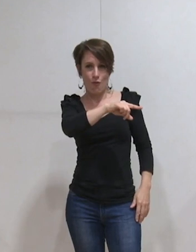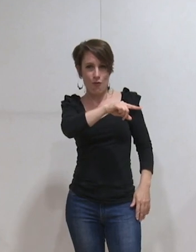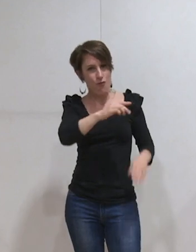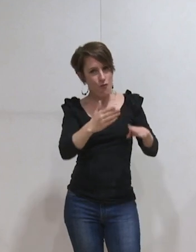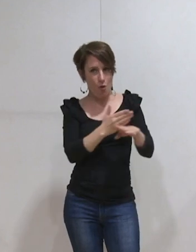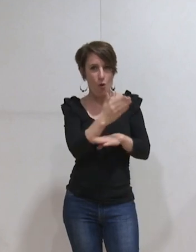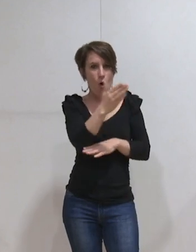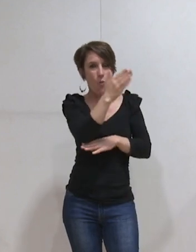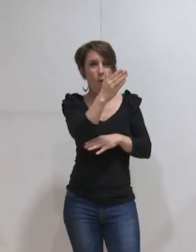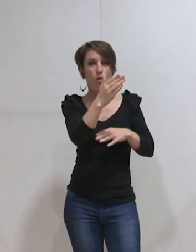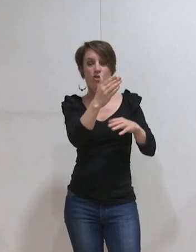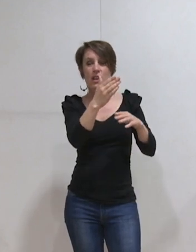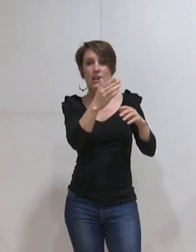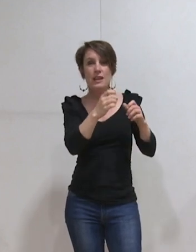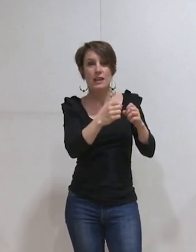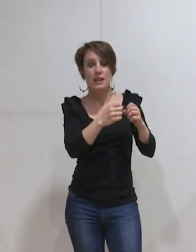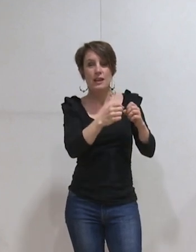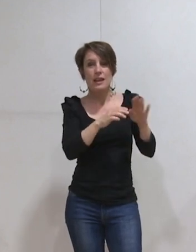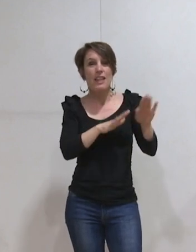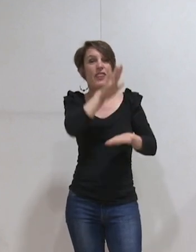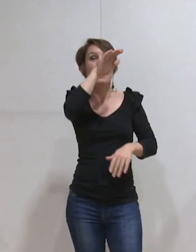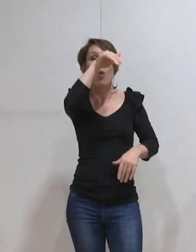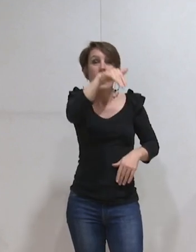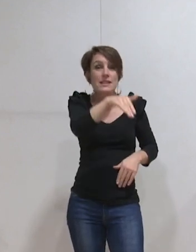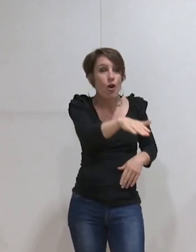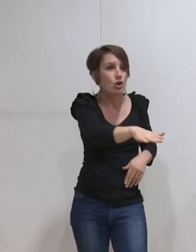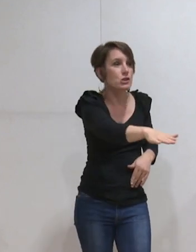de décroissance que vous avez pour